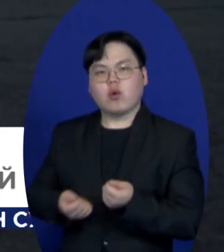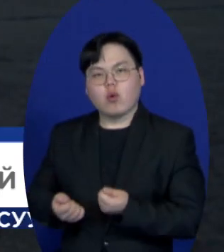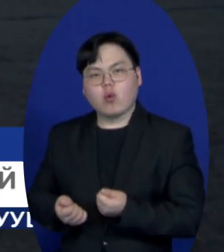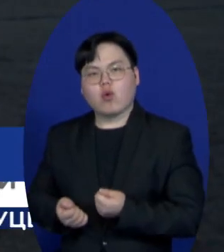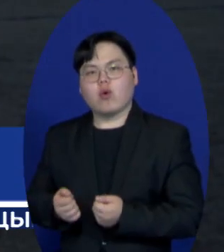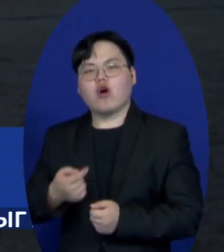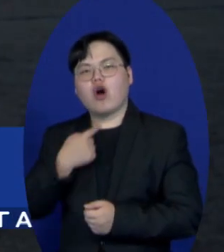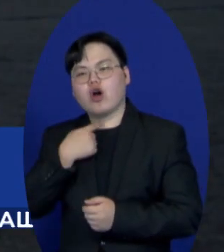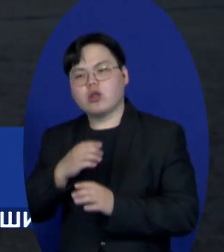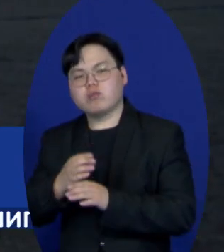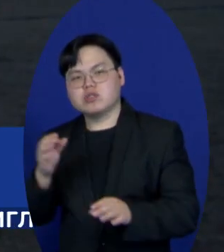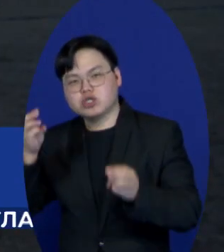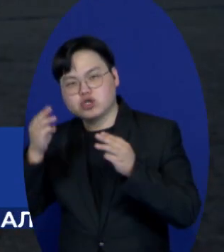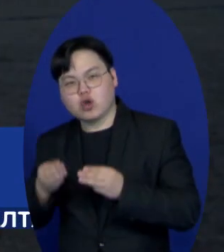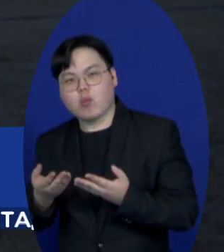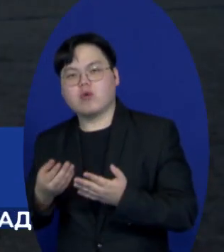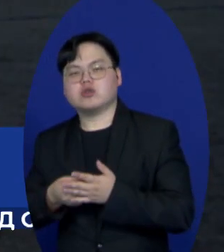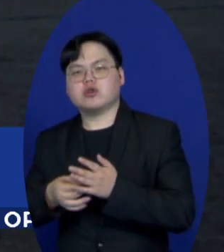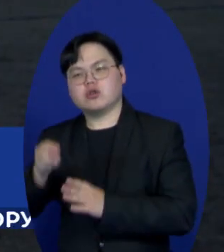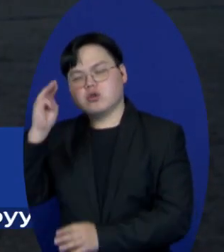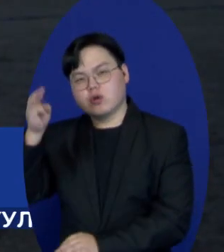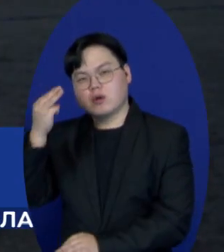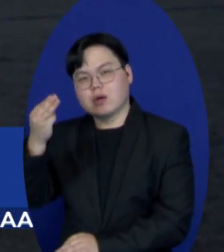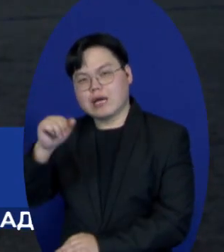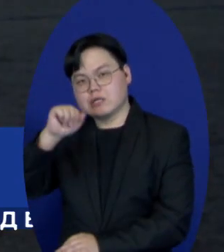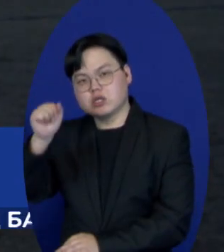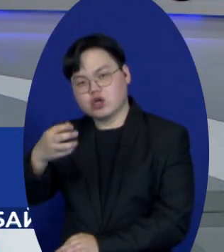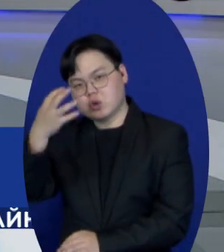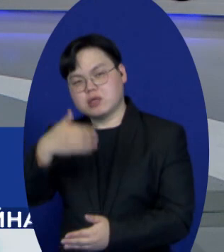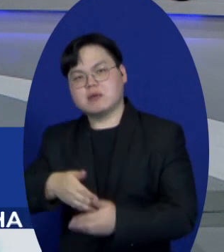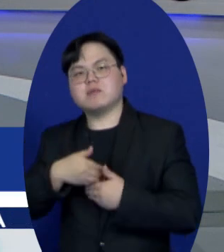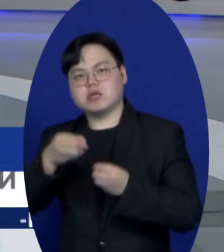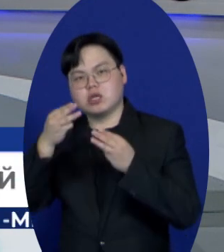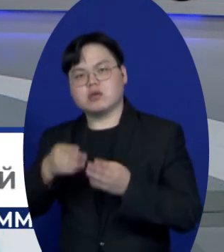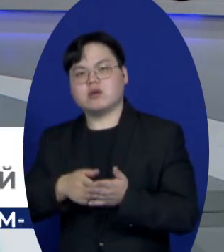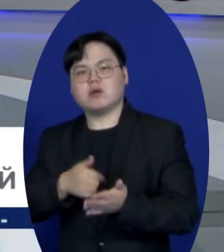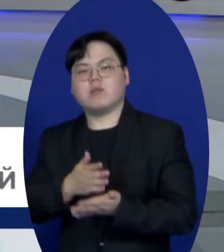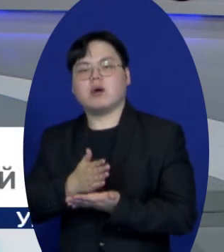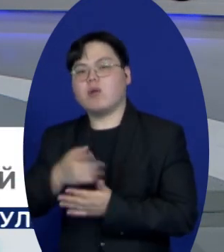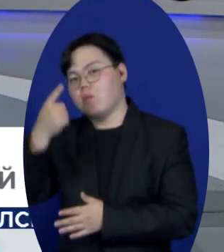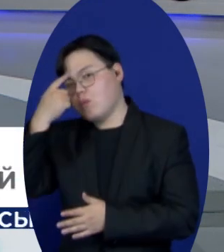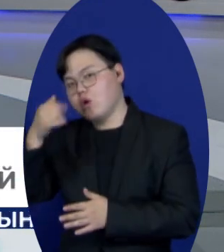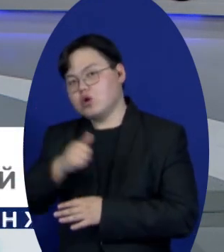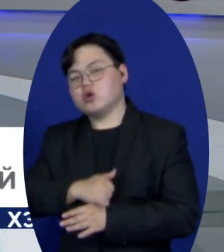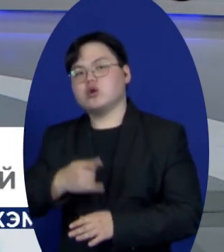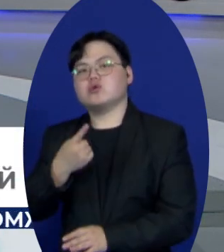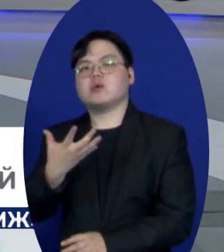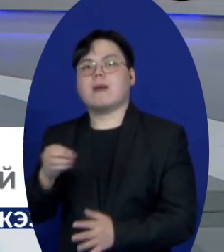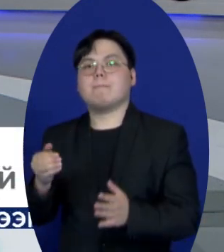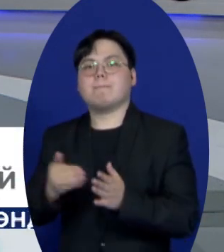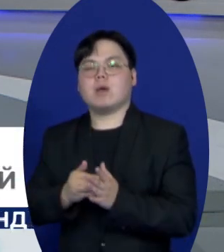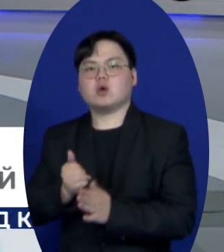асуудлыг шийдчихвэ гэдэг юм уу? Иймэрхүү тодорхой асуудлуудын төрөөс хийгээд өгч хэл хэрэгтэй. За энэ жил манай улс 150 мянган гаруй жуулчин хүлээж авах